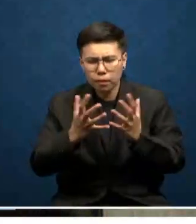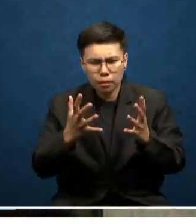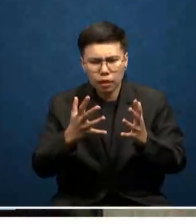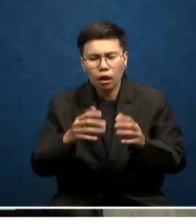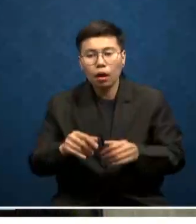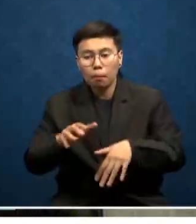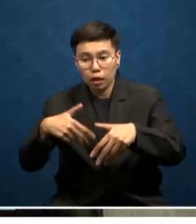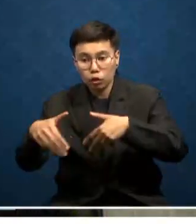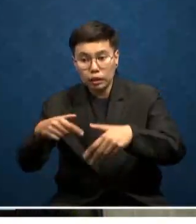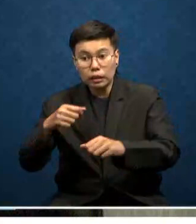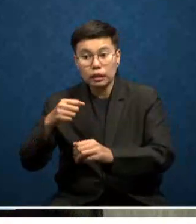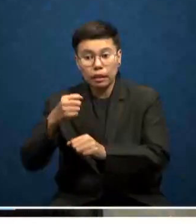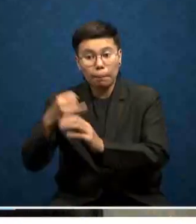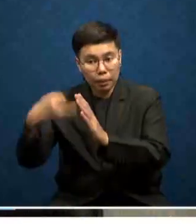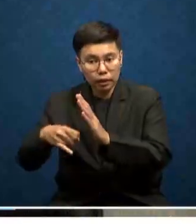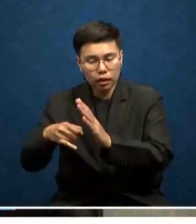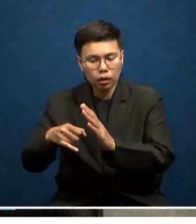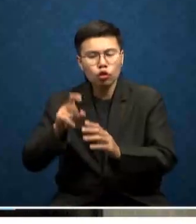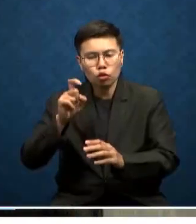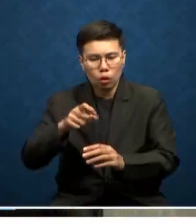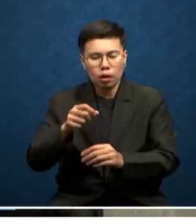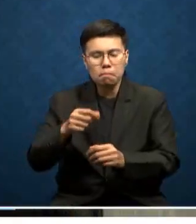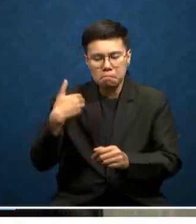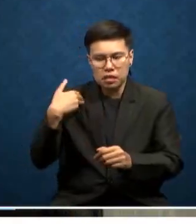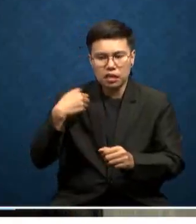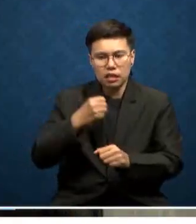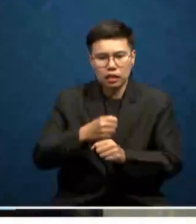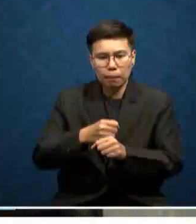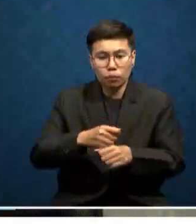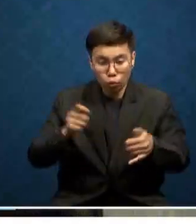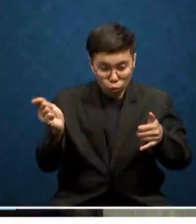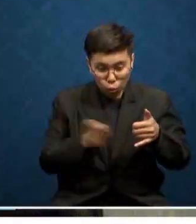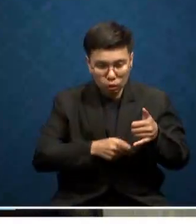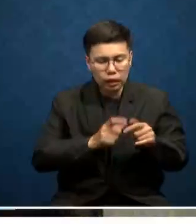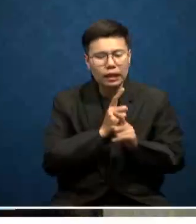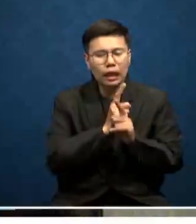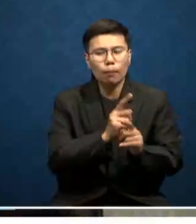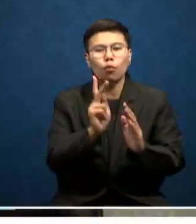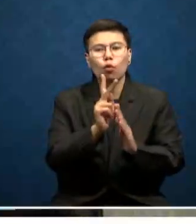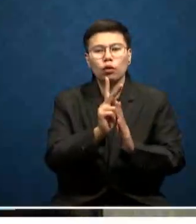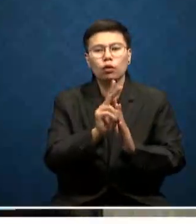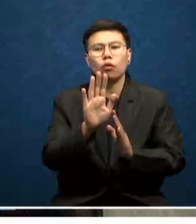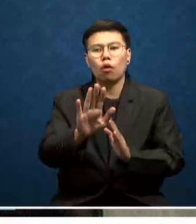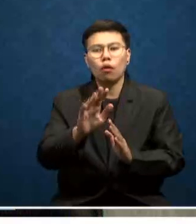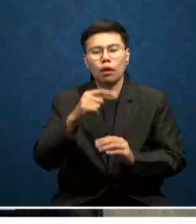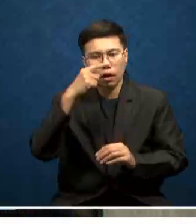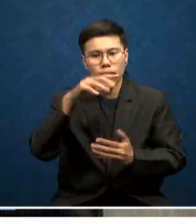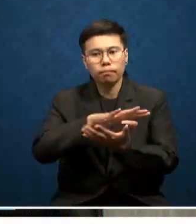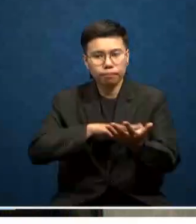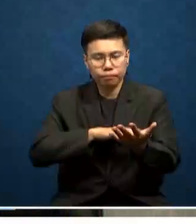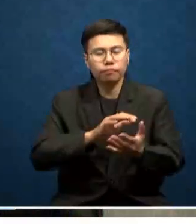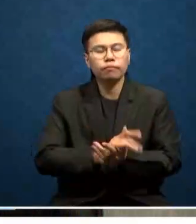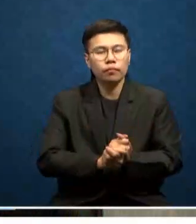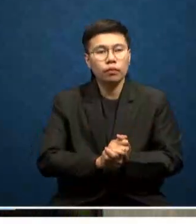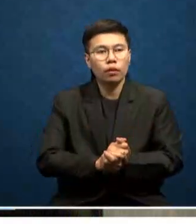ความผิดก็ควรจะได้รับโทษทันตามขั้นตอนของกติกาบ้านเมืองที่ได้ระบุไว้